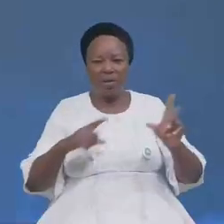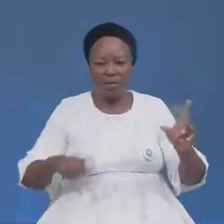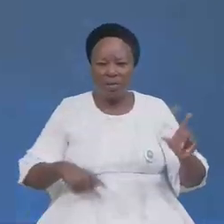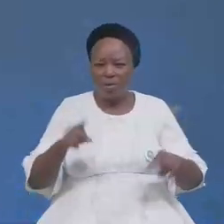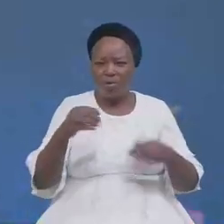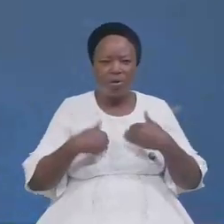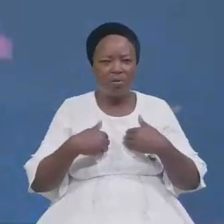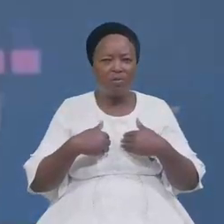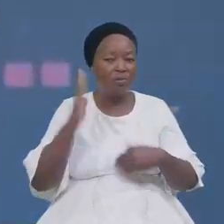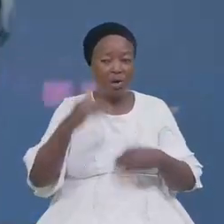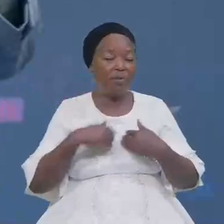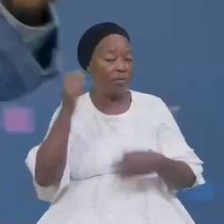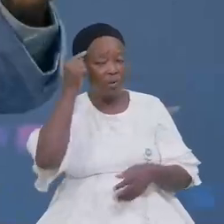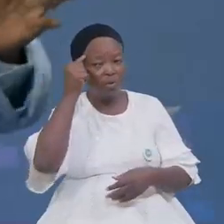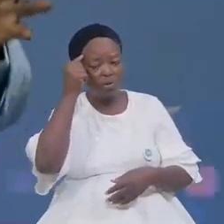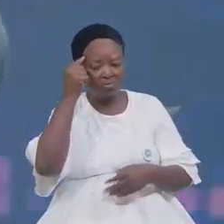Deux rois 17 et 33.